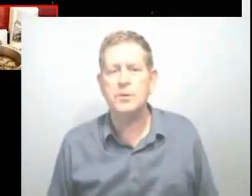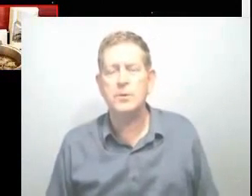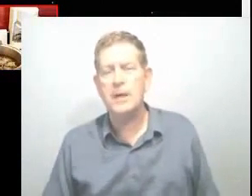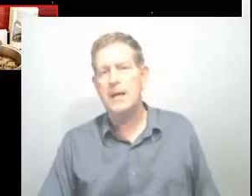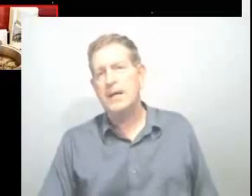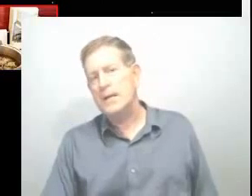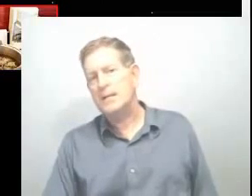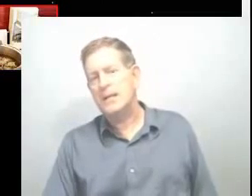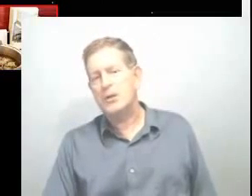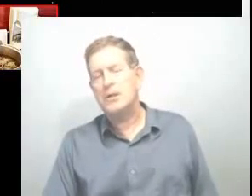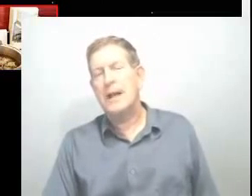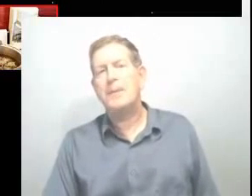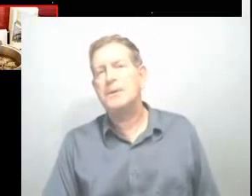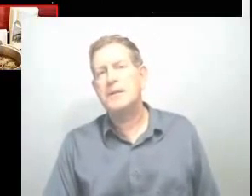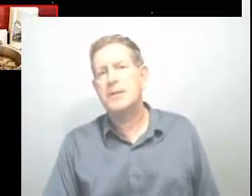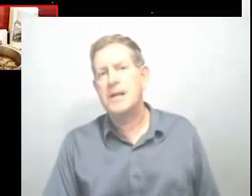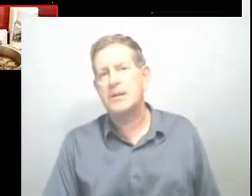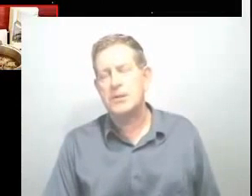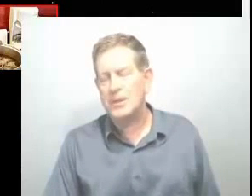cette leçon. Il s'agit de